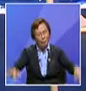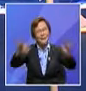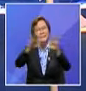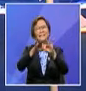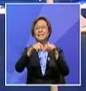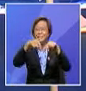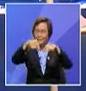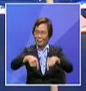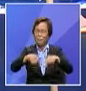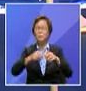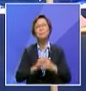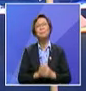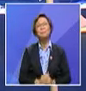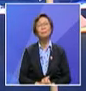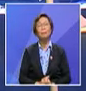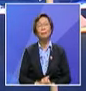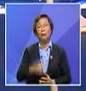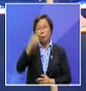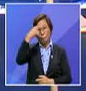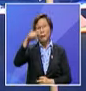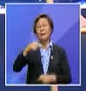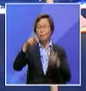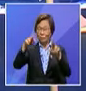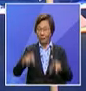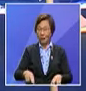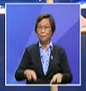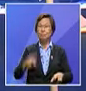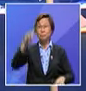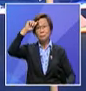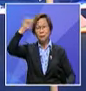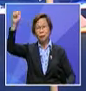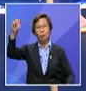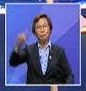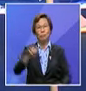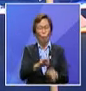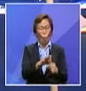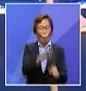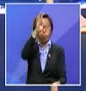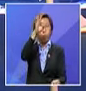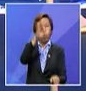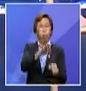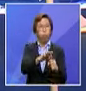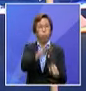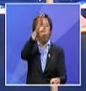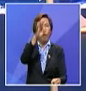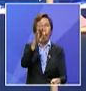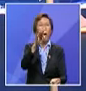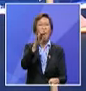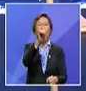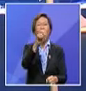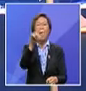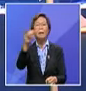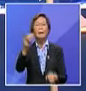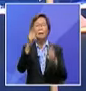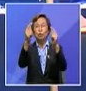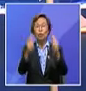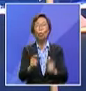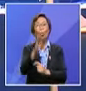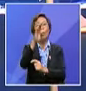ini. Bagi rakyat Terengganu, semangat Haji Abdul Rahman Limbong dan Tokku